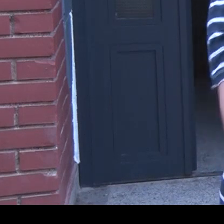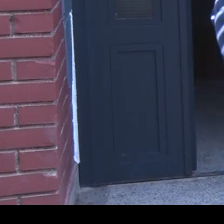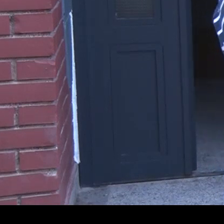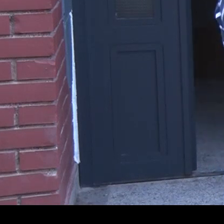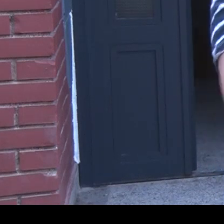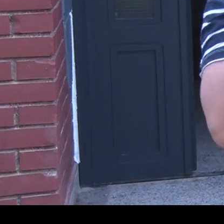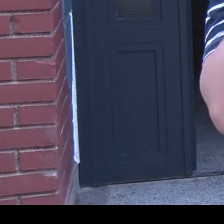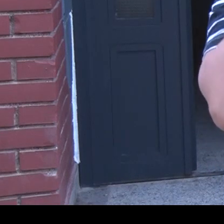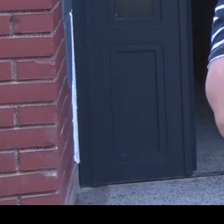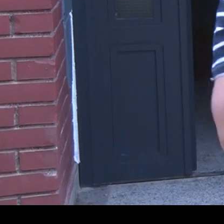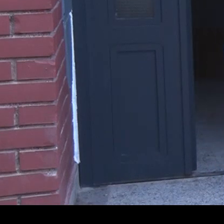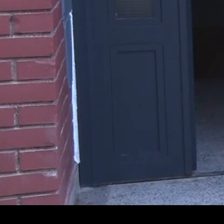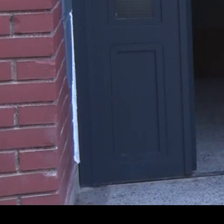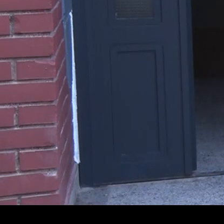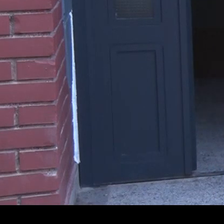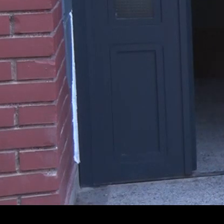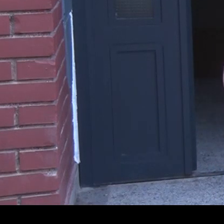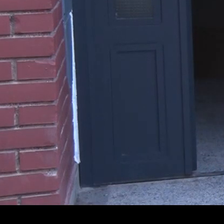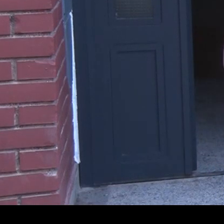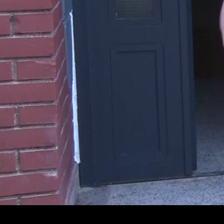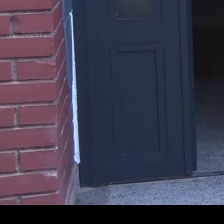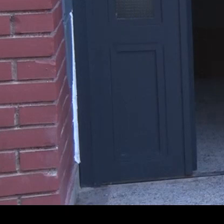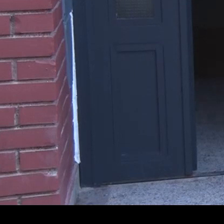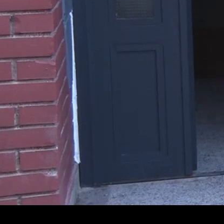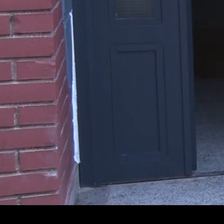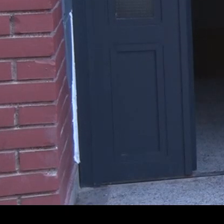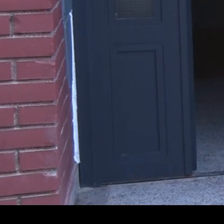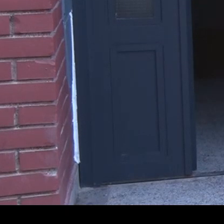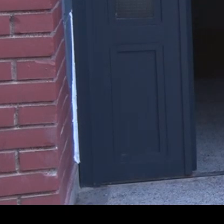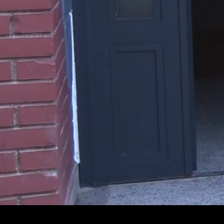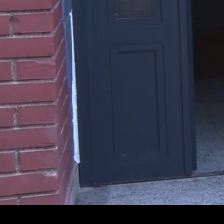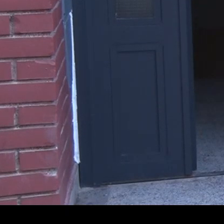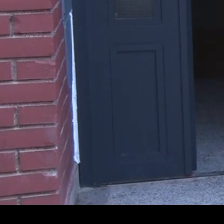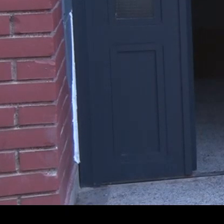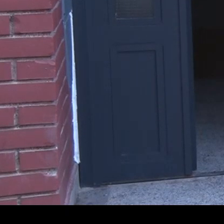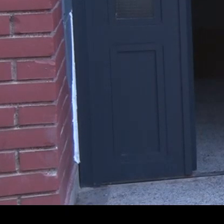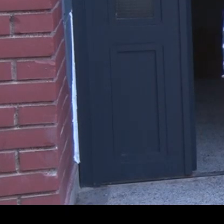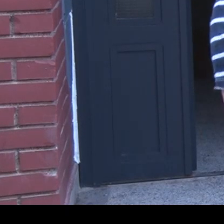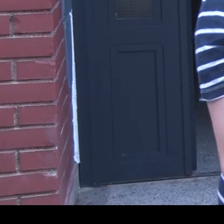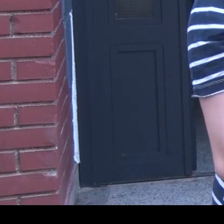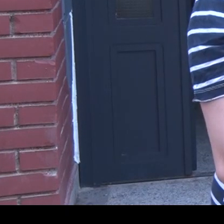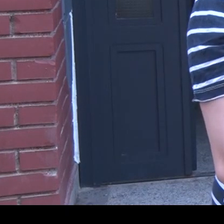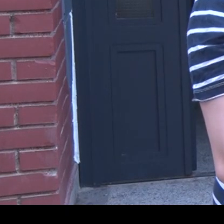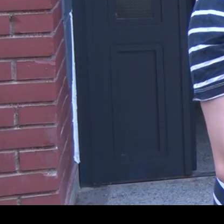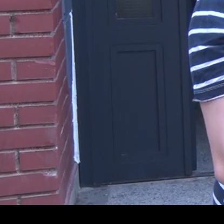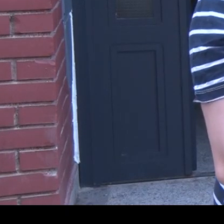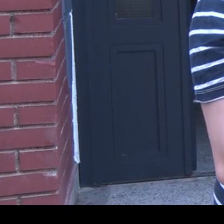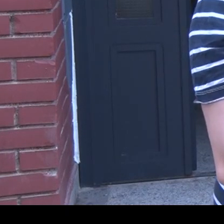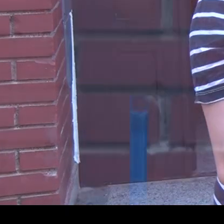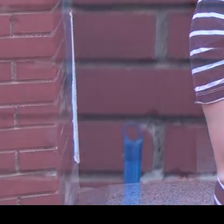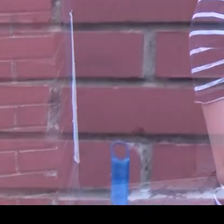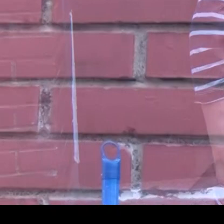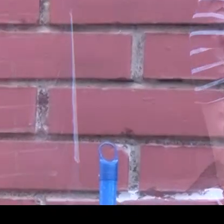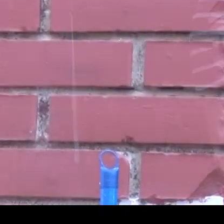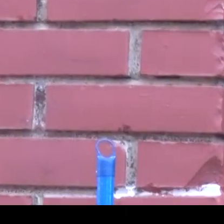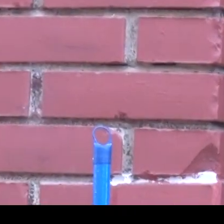apliku ku kam dëgju pej komunitetit, ose ku marrë informacione pej tjetër kuj që kom apliku, gjithmonë kom